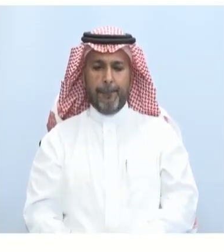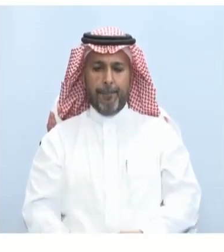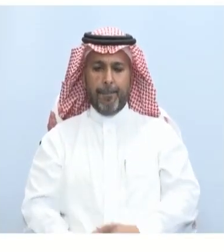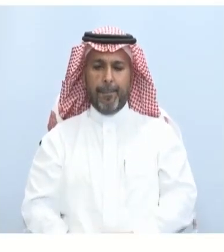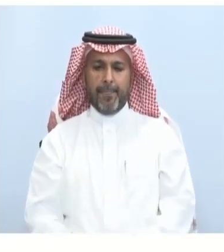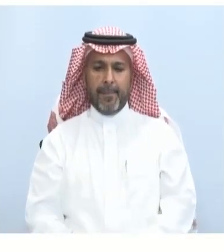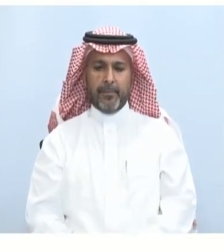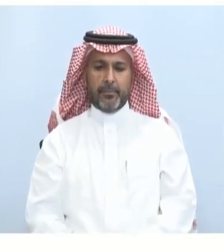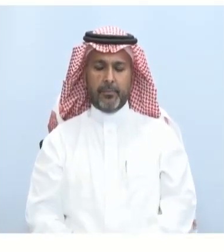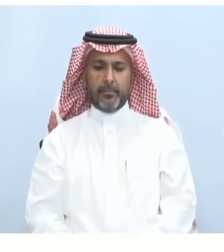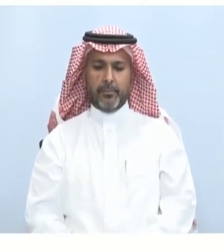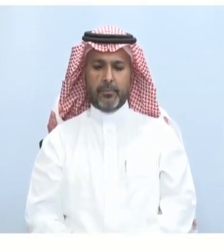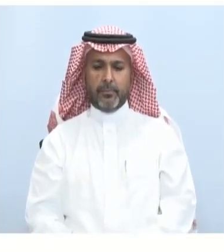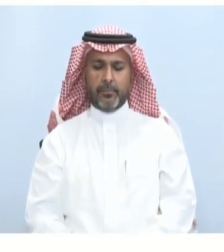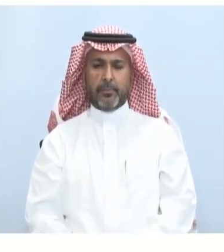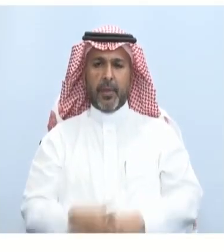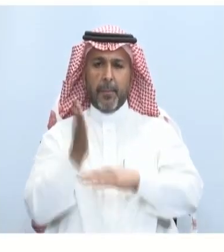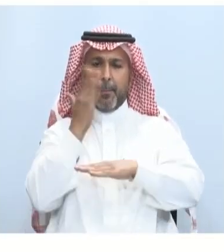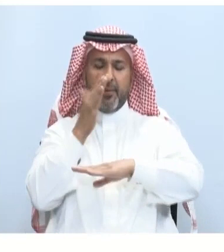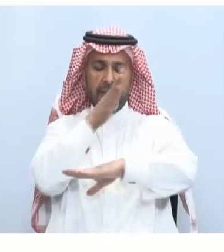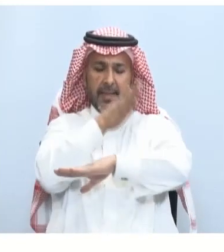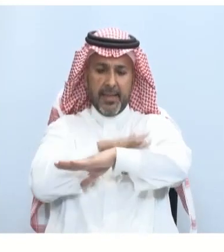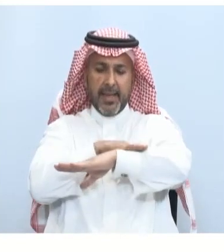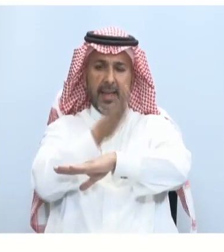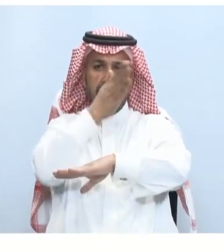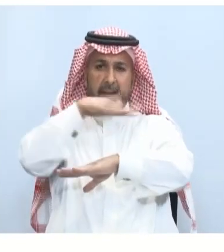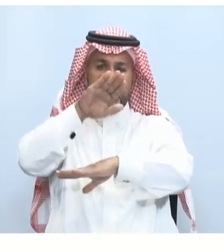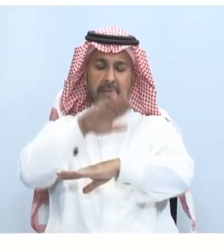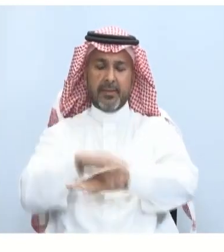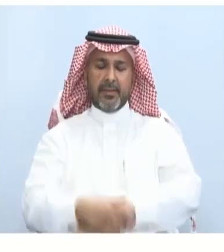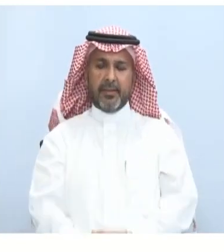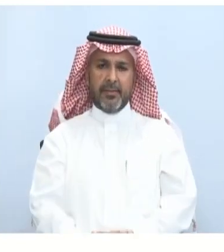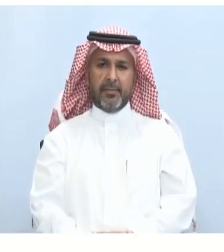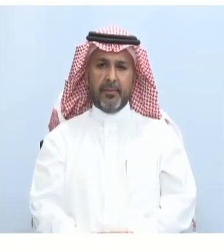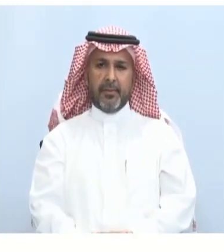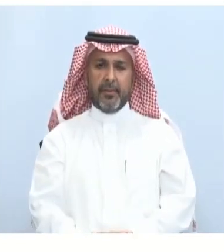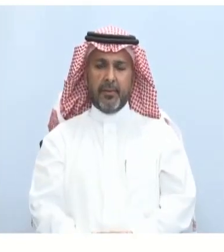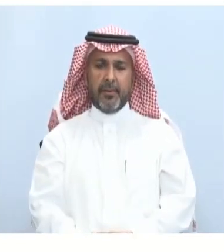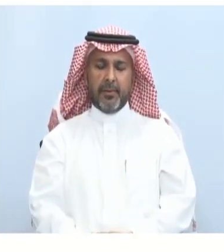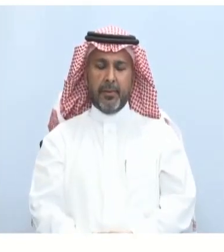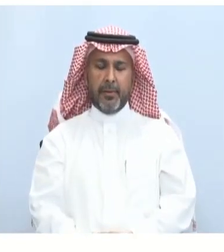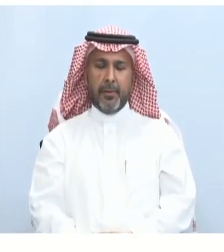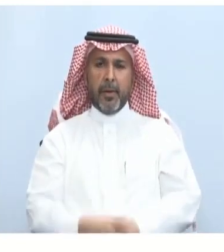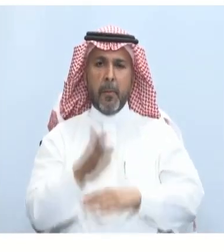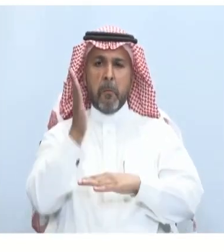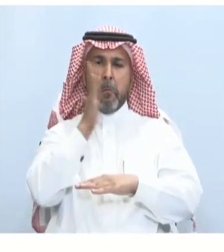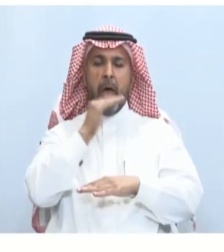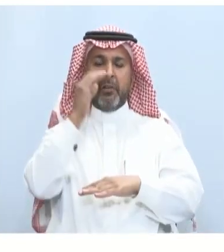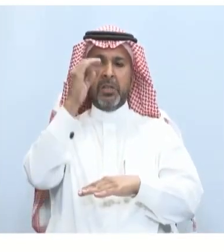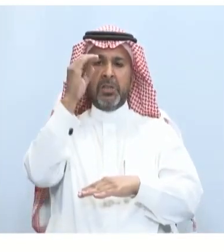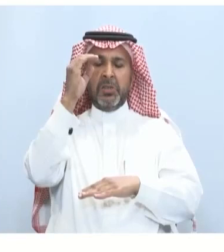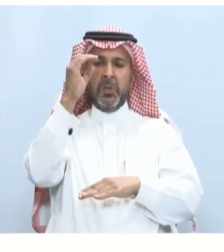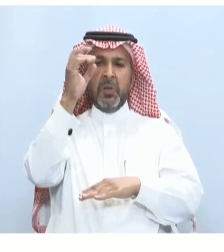الان لما لا يقطع محور اكس يعني ان ليس للمعادله جذورا حقيقيه